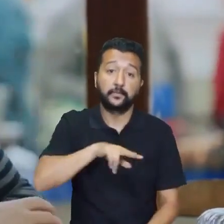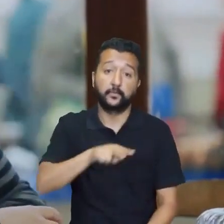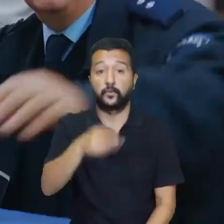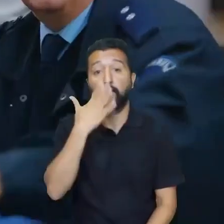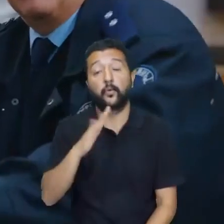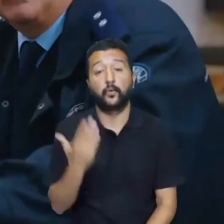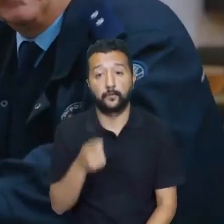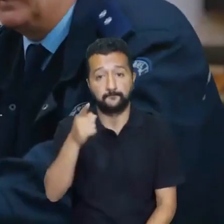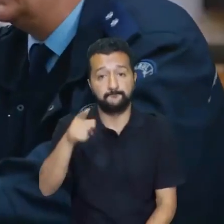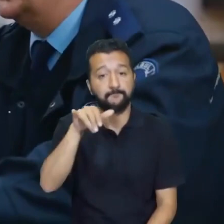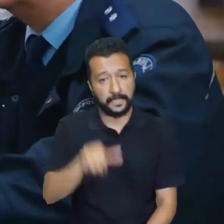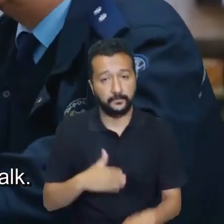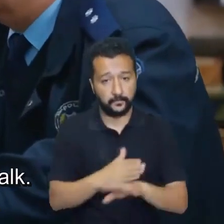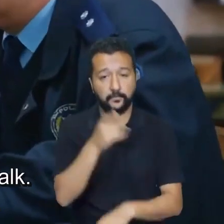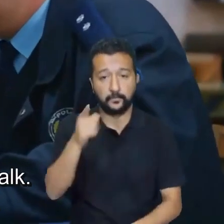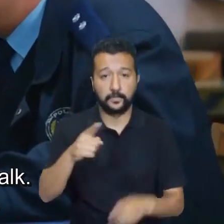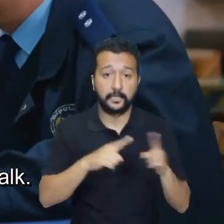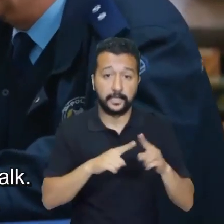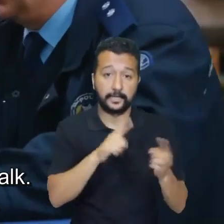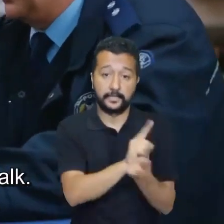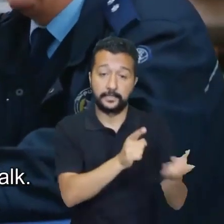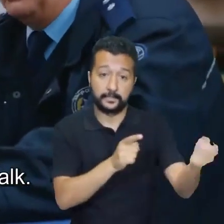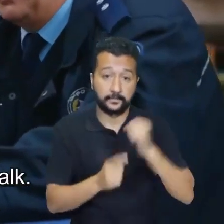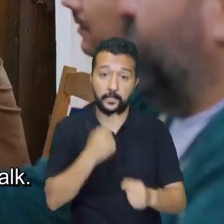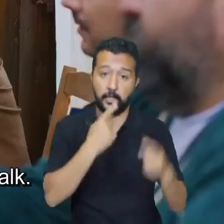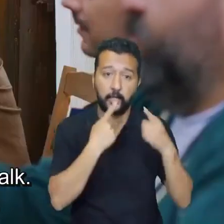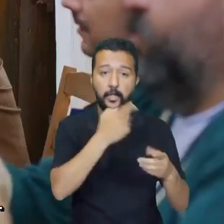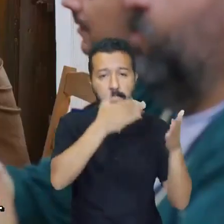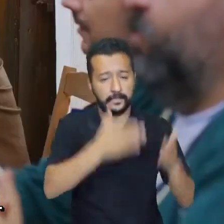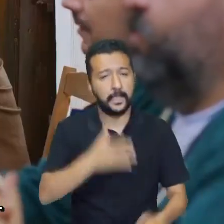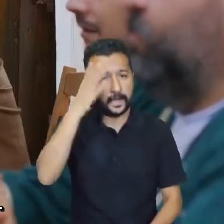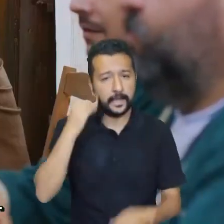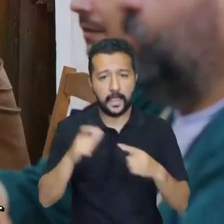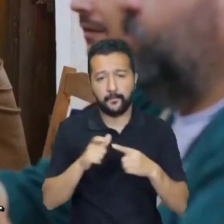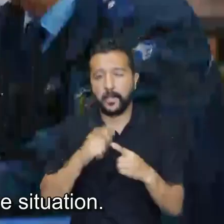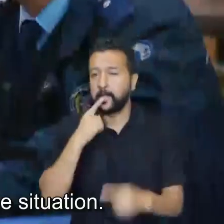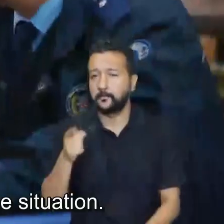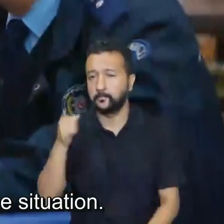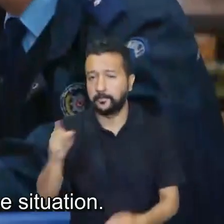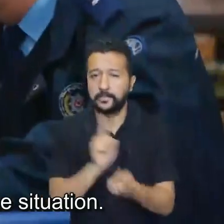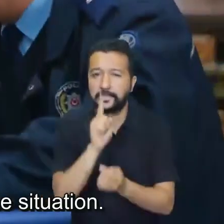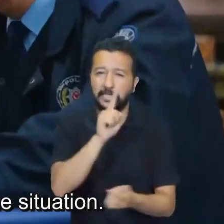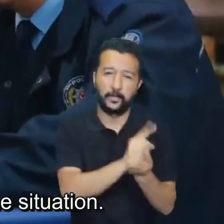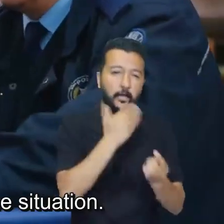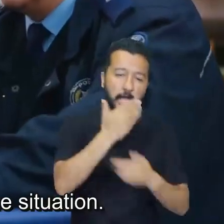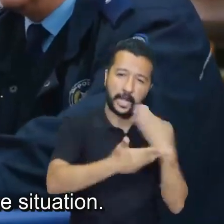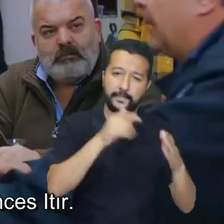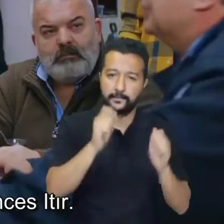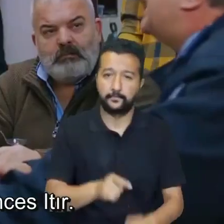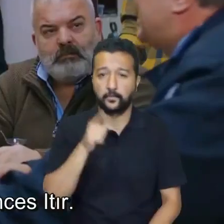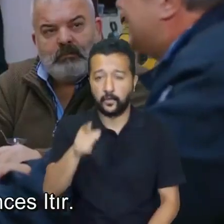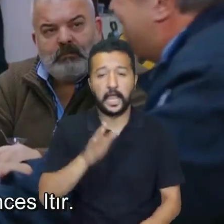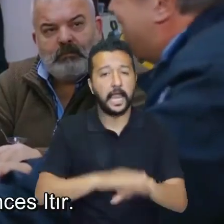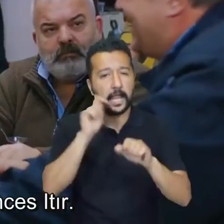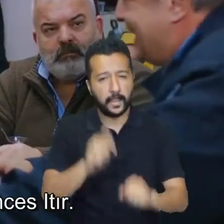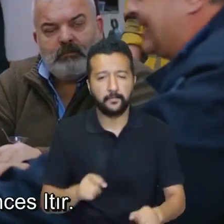yok. Şevket haklı. Tarık karşımıza alıp konuşacağız. O halden anlar. Emel'e de söyleyeceğiz. Itır'la konuşup durumu anlatsın. O